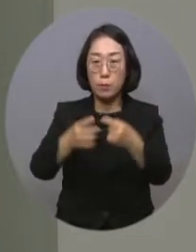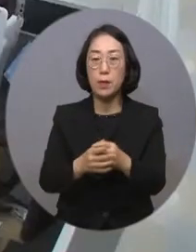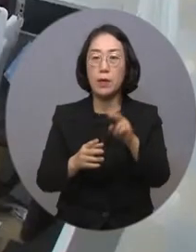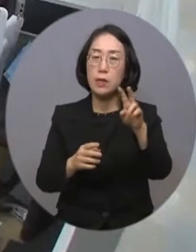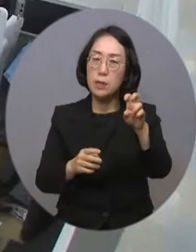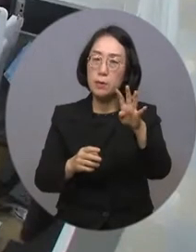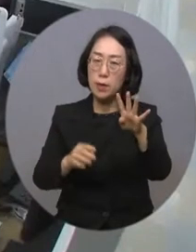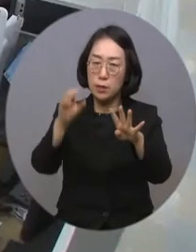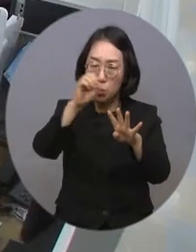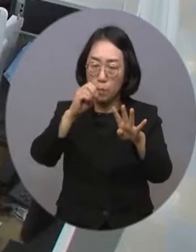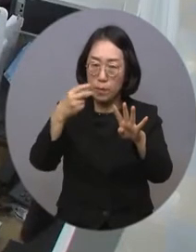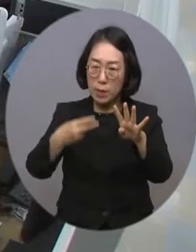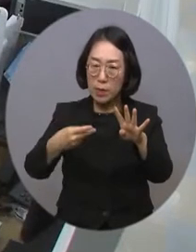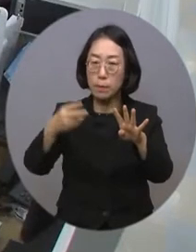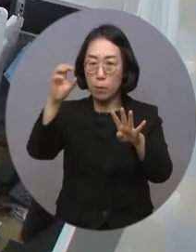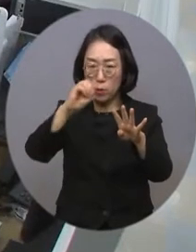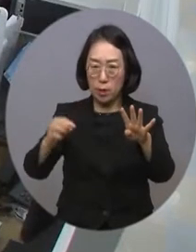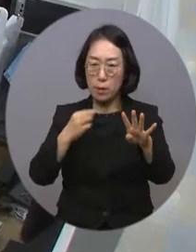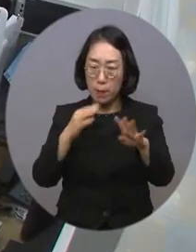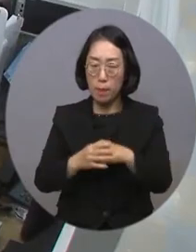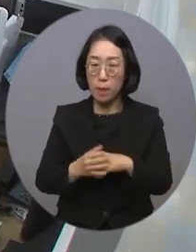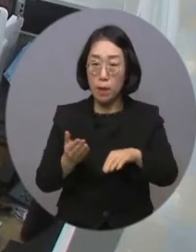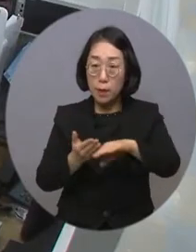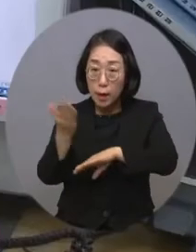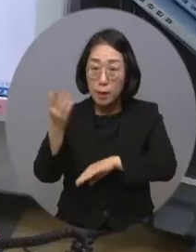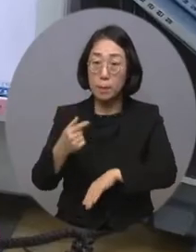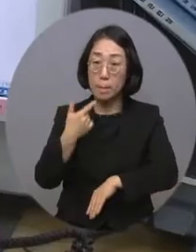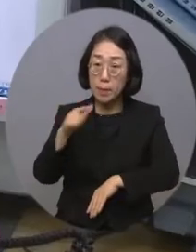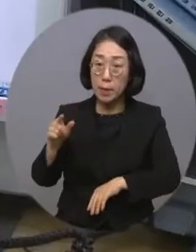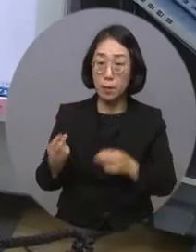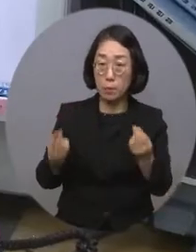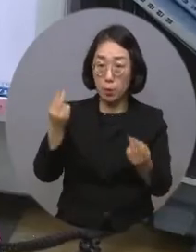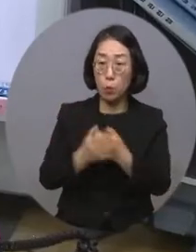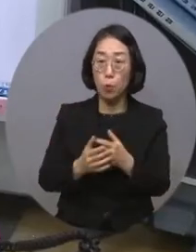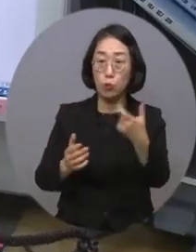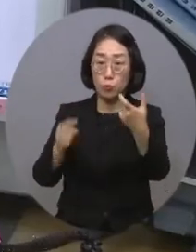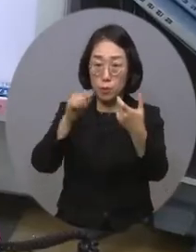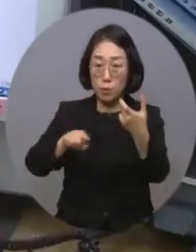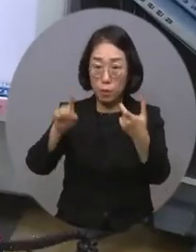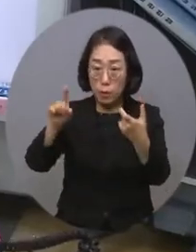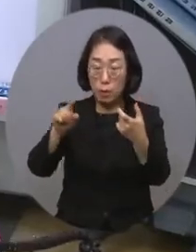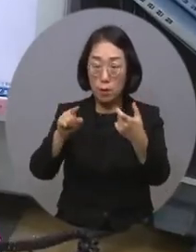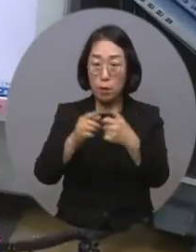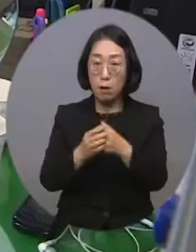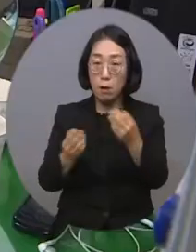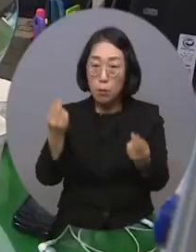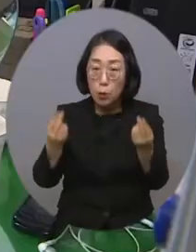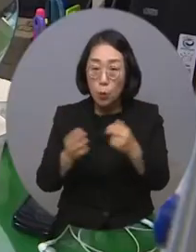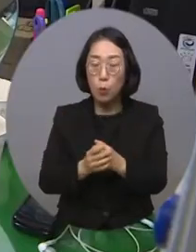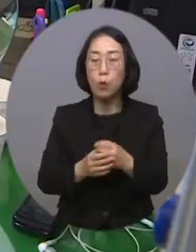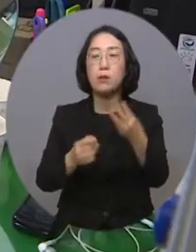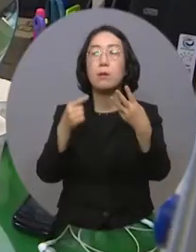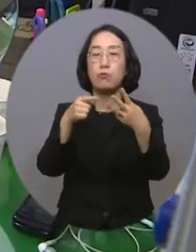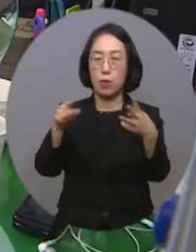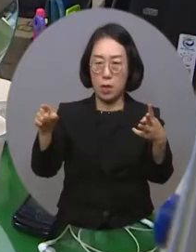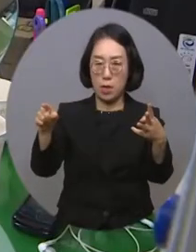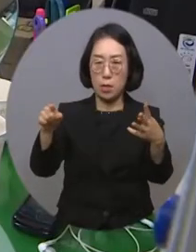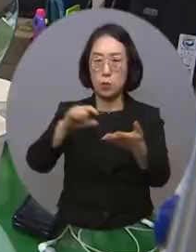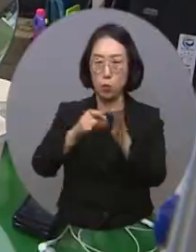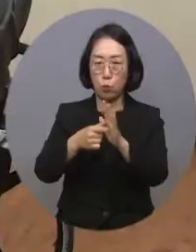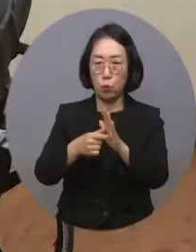24.2%에 불과해 전 국민 생활체육 참여율 60.1% 대비 3분의 1 수준인 것으로